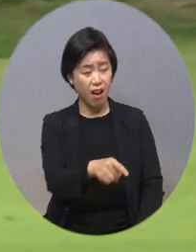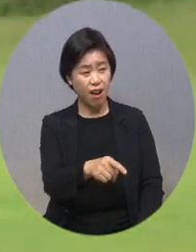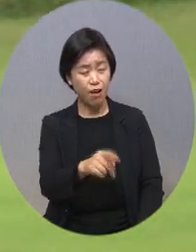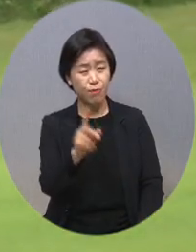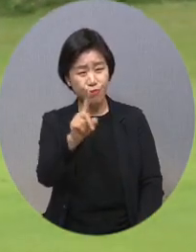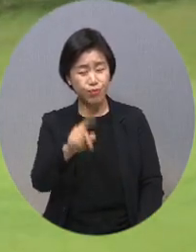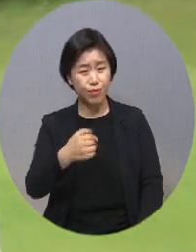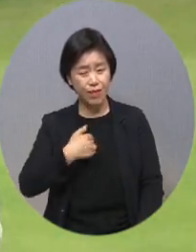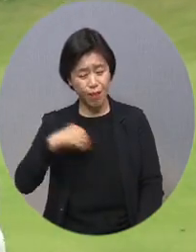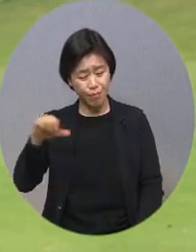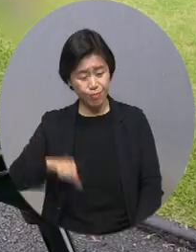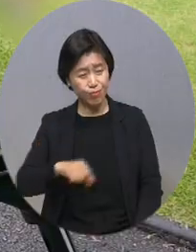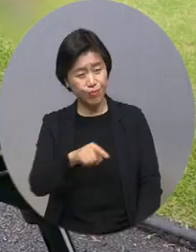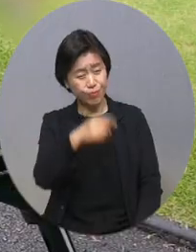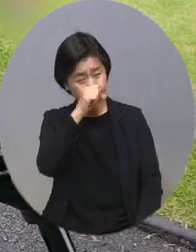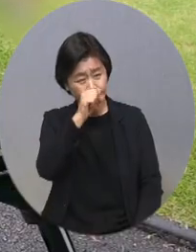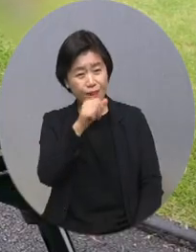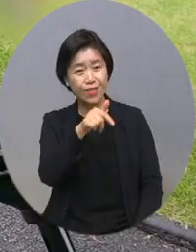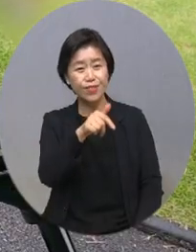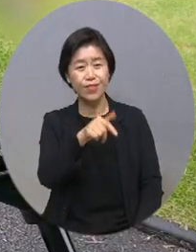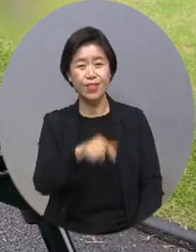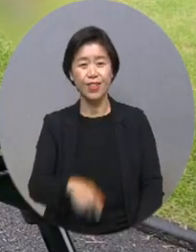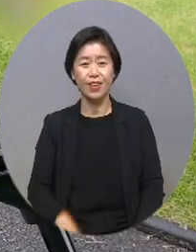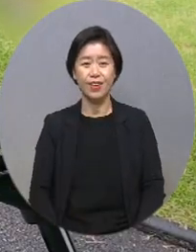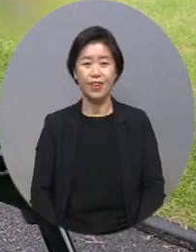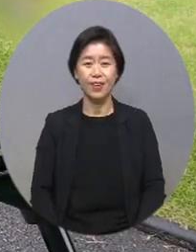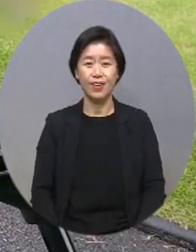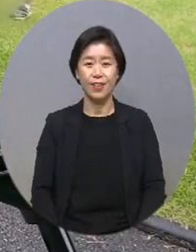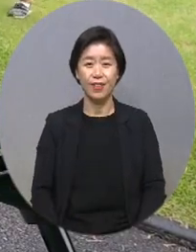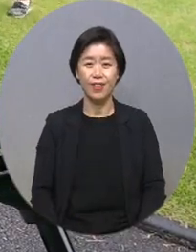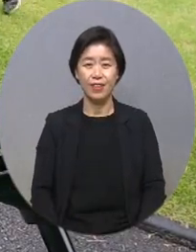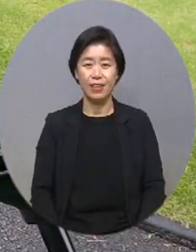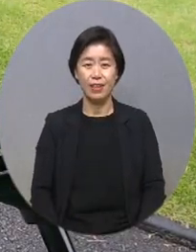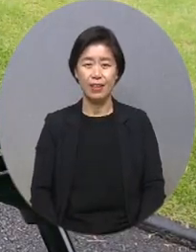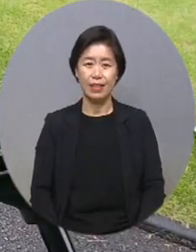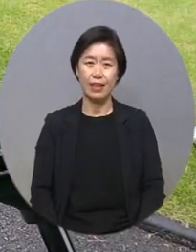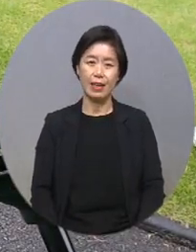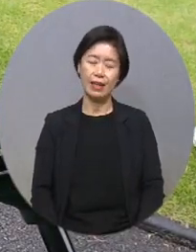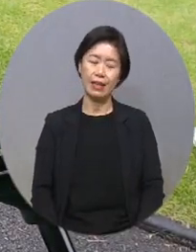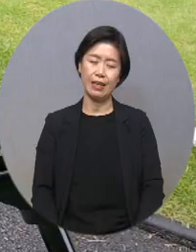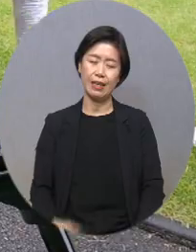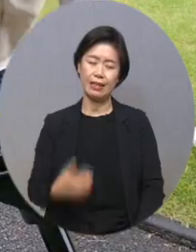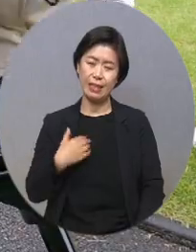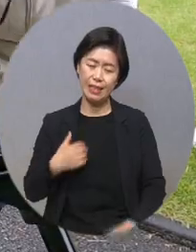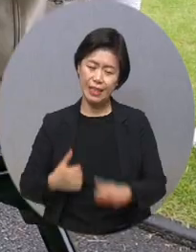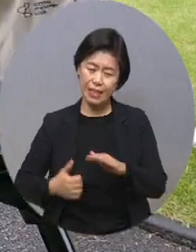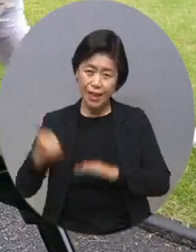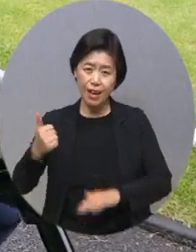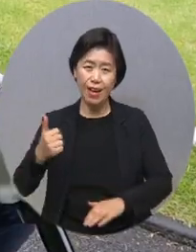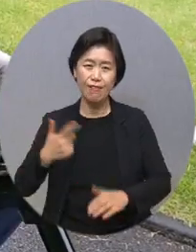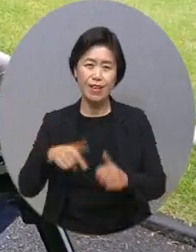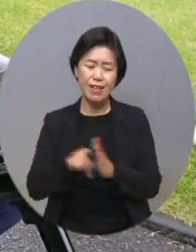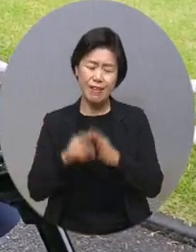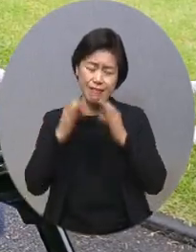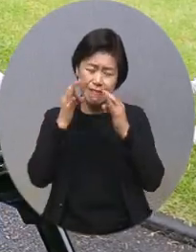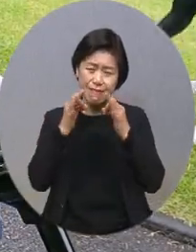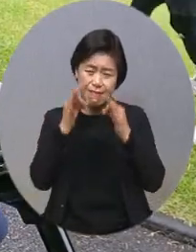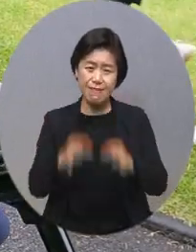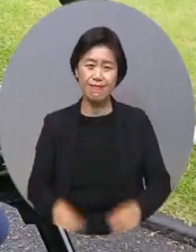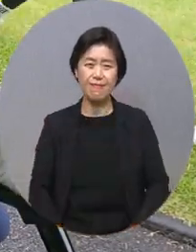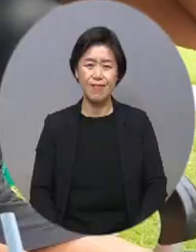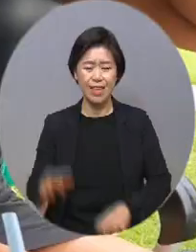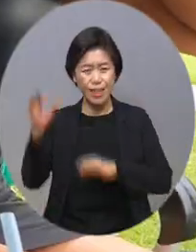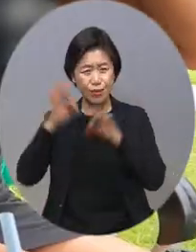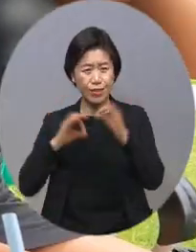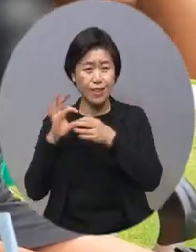언니가 이렇게 딱 좋아한다. 길었어, 길었어. 아, 이겨보겠다고 힘써가지고. 아니, 내가 평상시 안 하던 짓을 계속 하려고 하네. 아, 잘하고